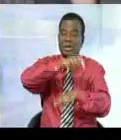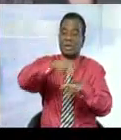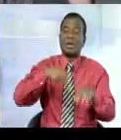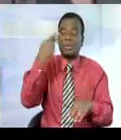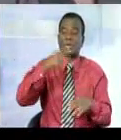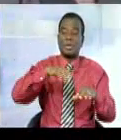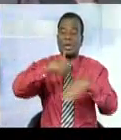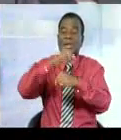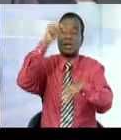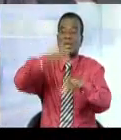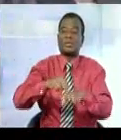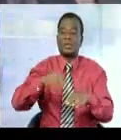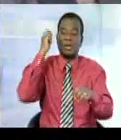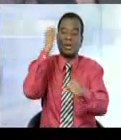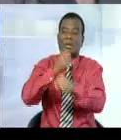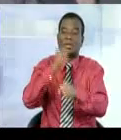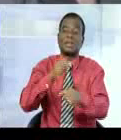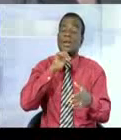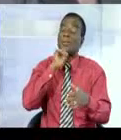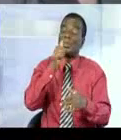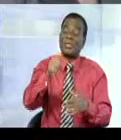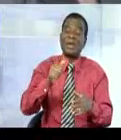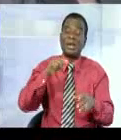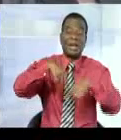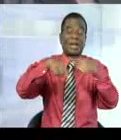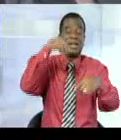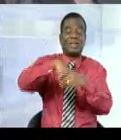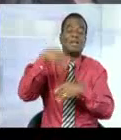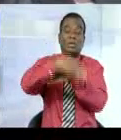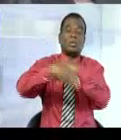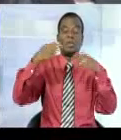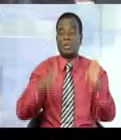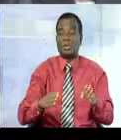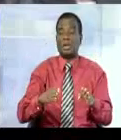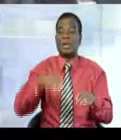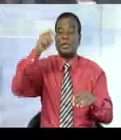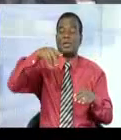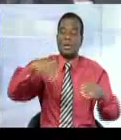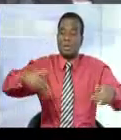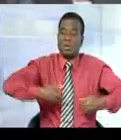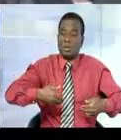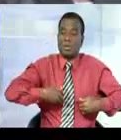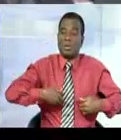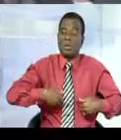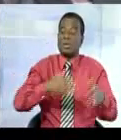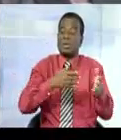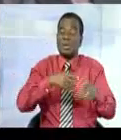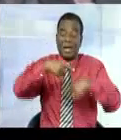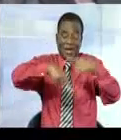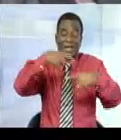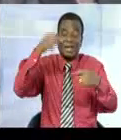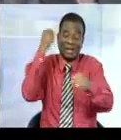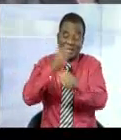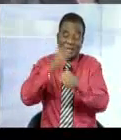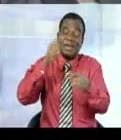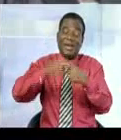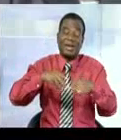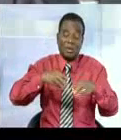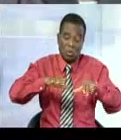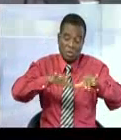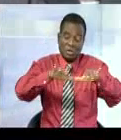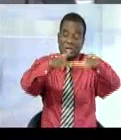de création d'emplois, il ne s'agit pas seulement d'aller dans les bureaux. Il faut que les jeunes s'adonnent à la terre. C'est pour cela que